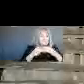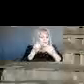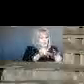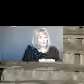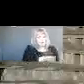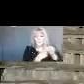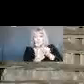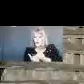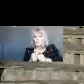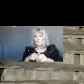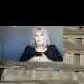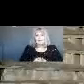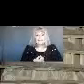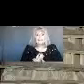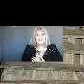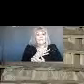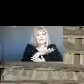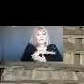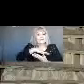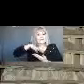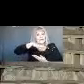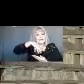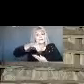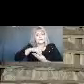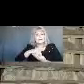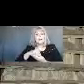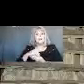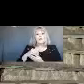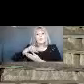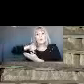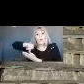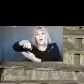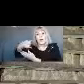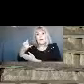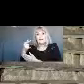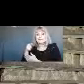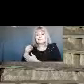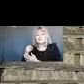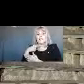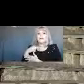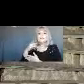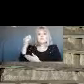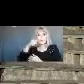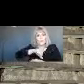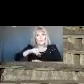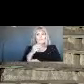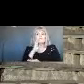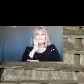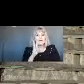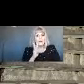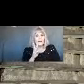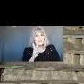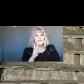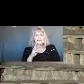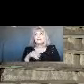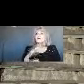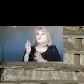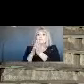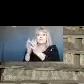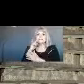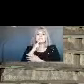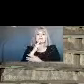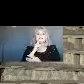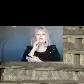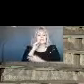gedoop in die Gees. Dis wat Jesus gesê het. Johannes het gedoop met water om te wys wie is God se volk, maar julle sal met die Heilige